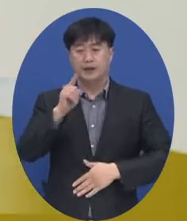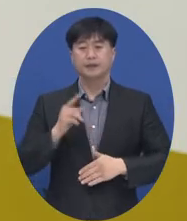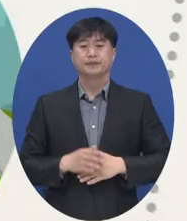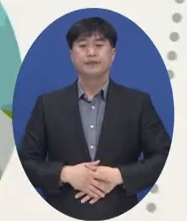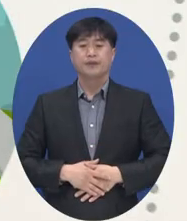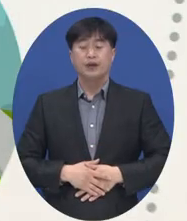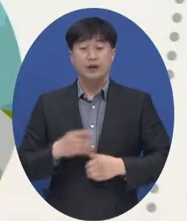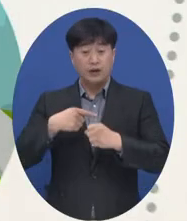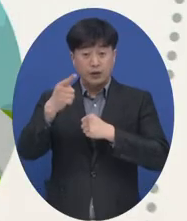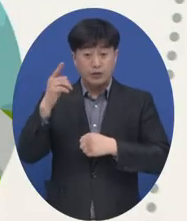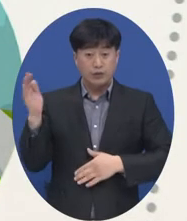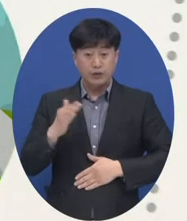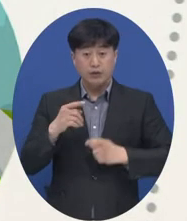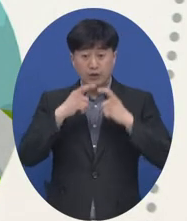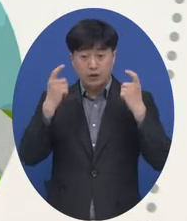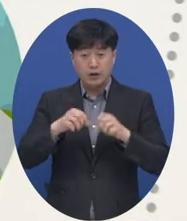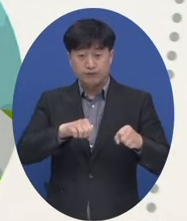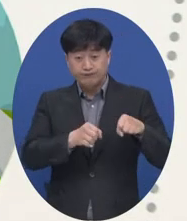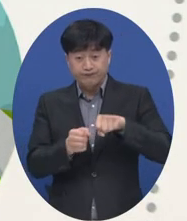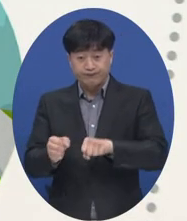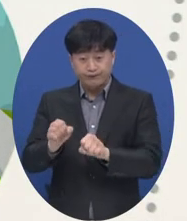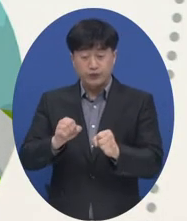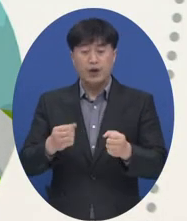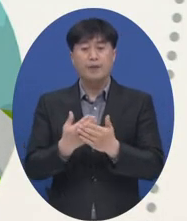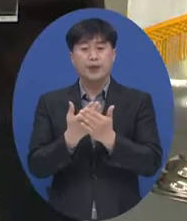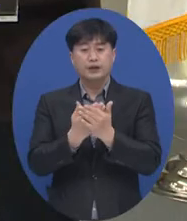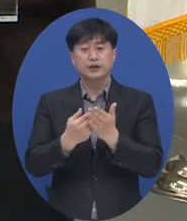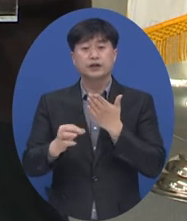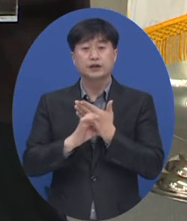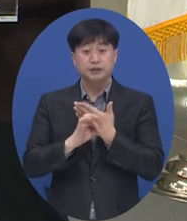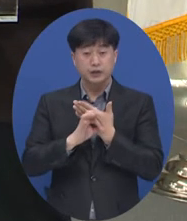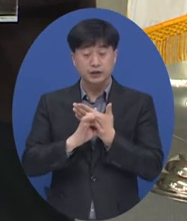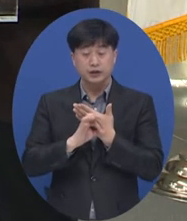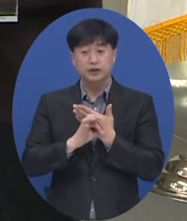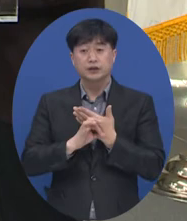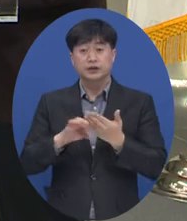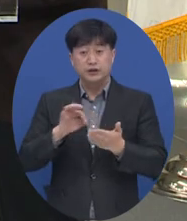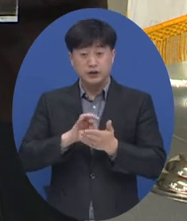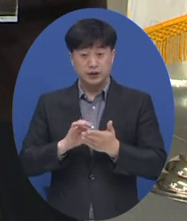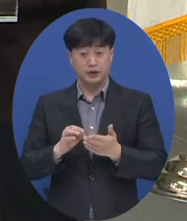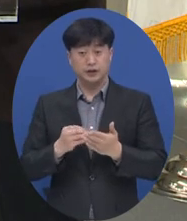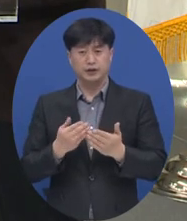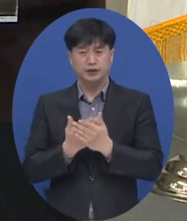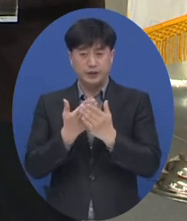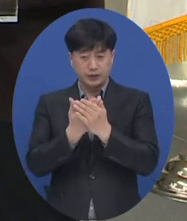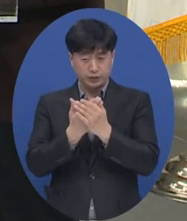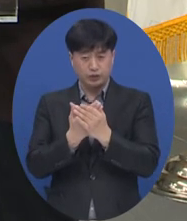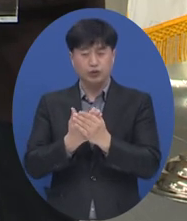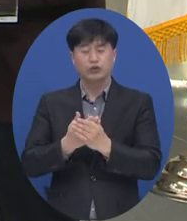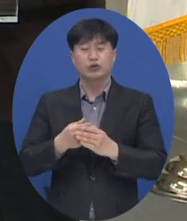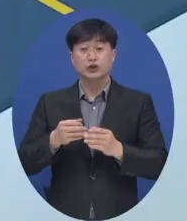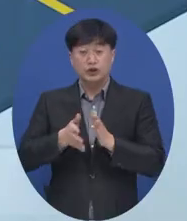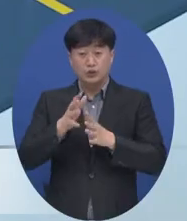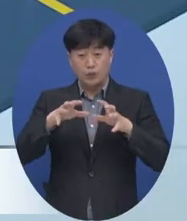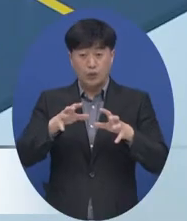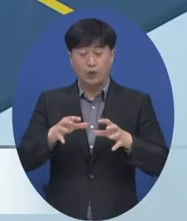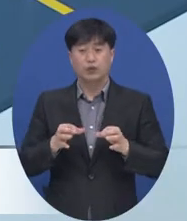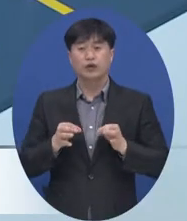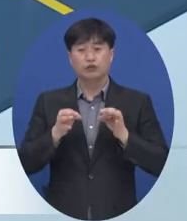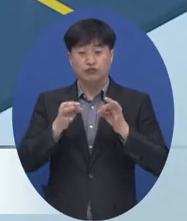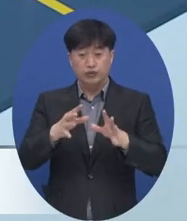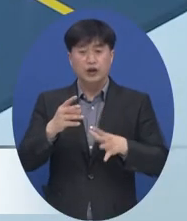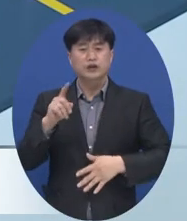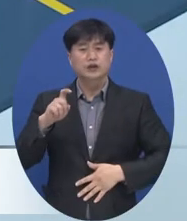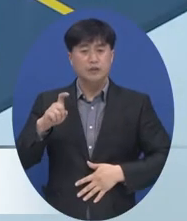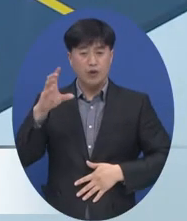하겠습니다 내년부터는 개인형 이동 장치 활성화 시범 시 군을 선정해 10억원을 투자합니다 이와 동시에